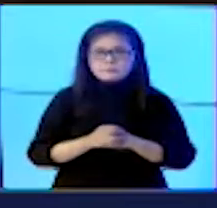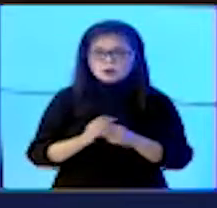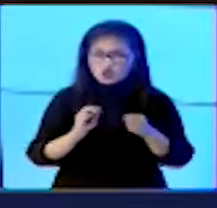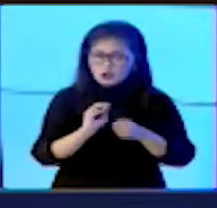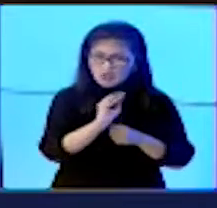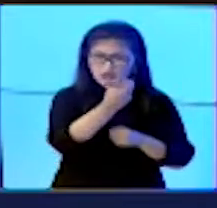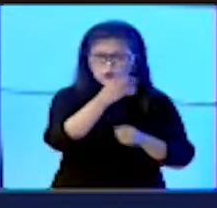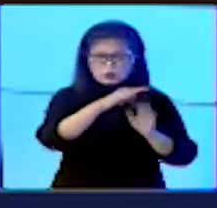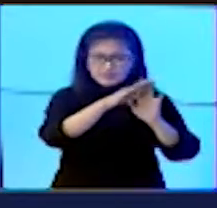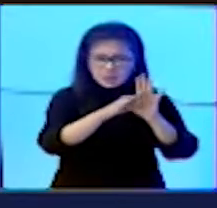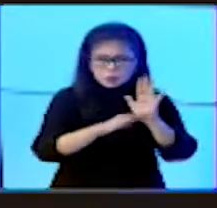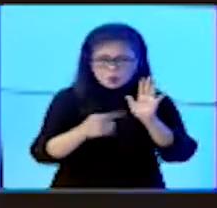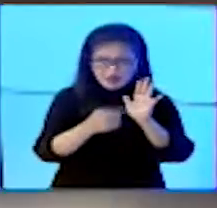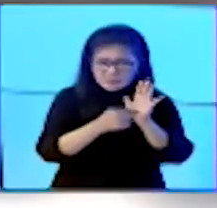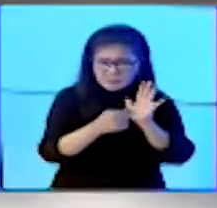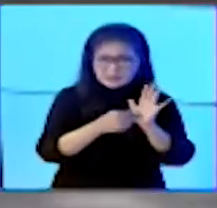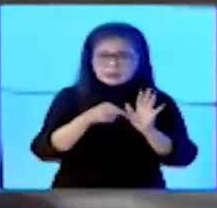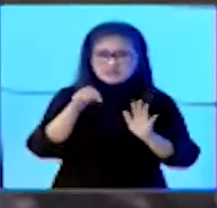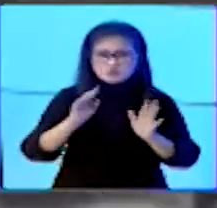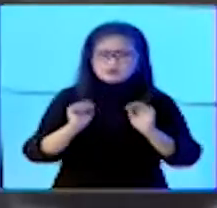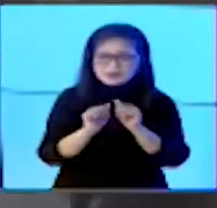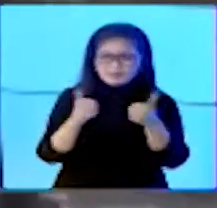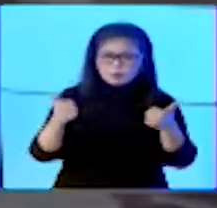Kementerian Kesehatan berikut.